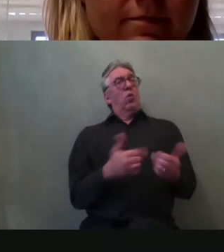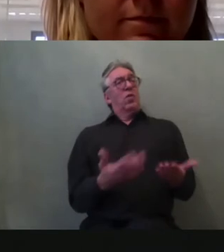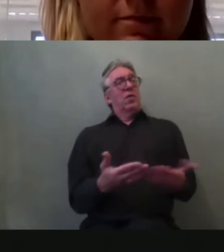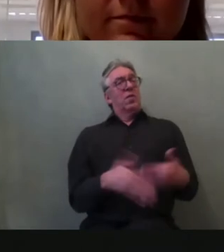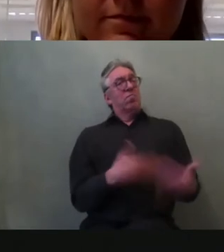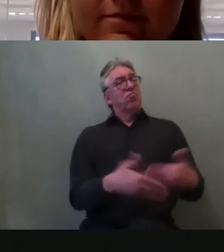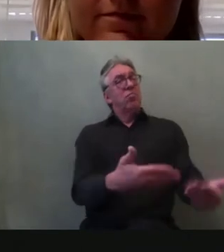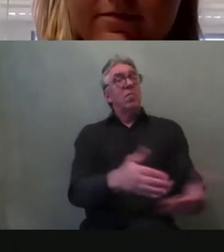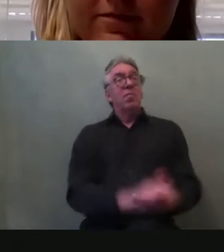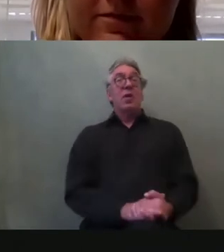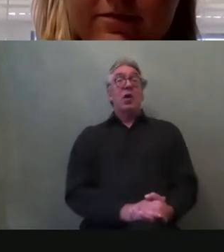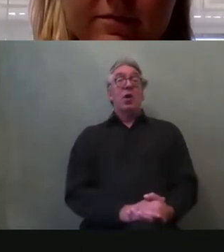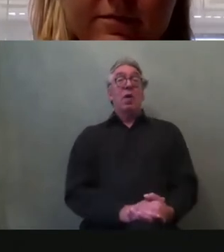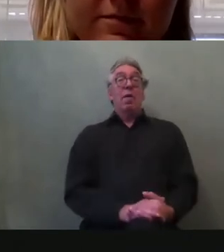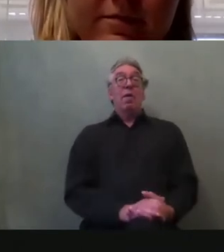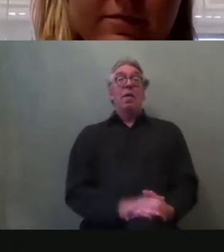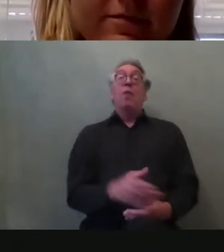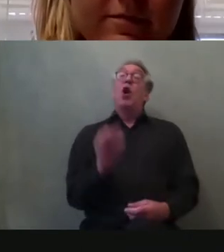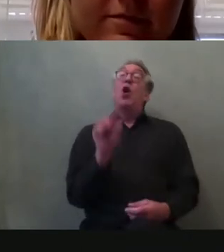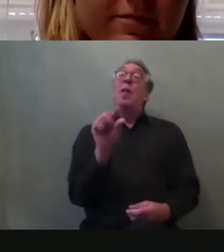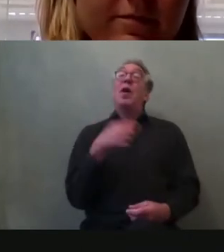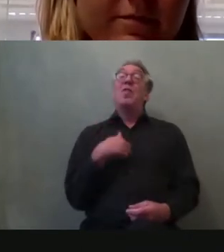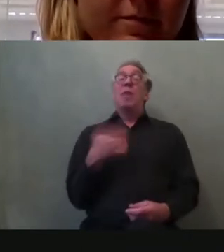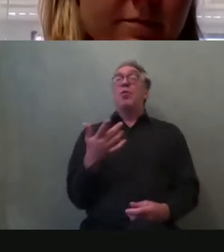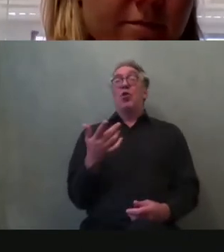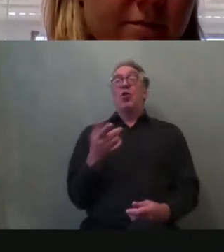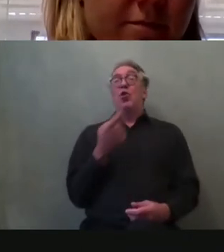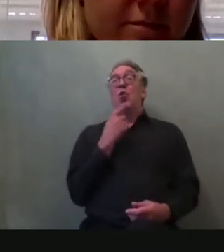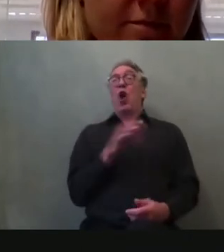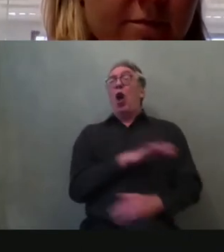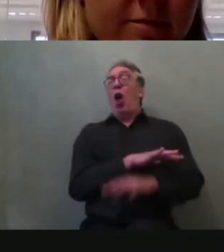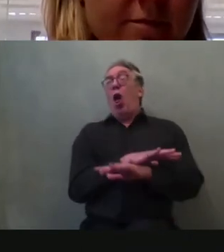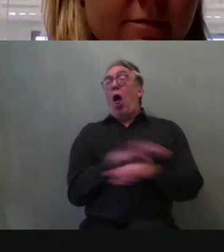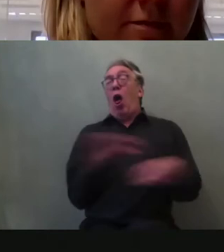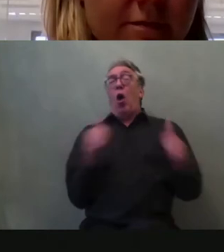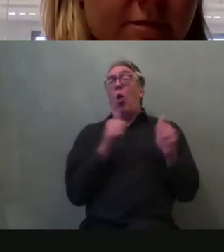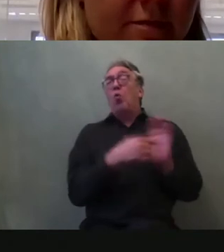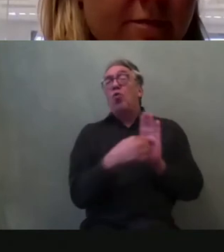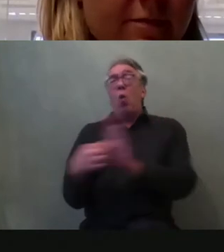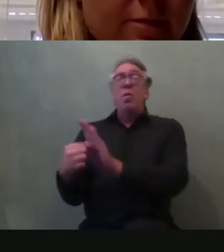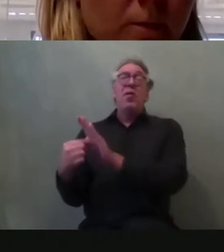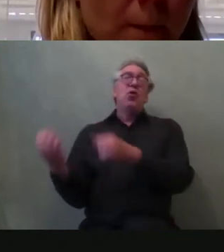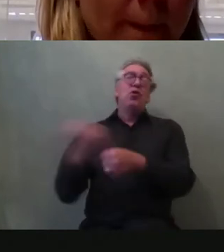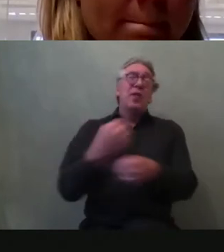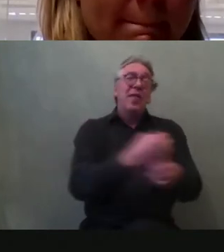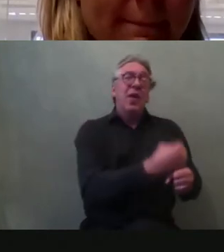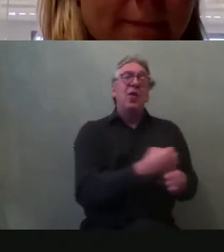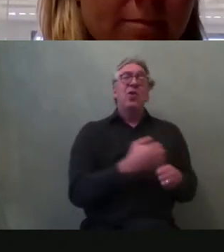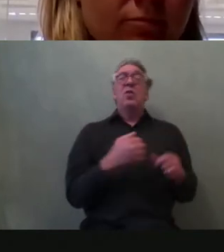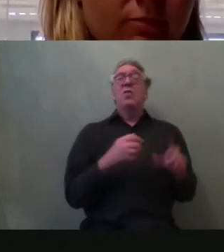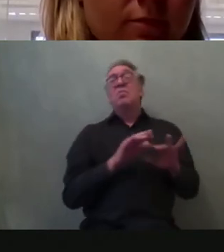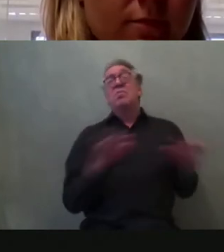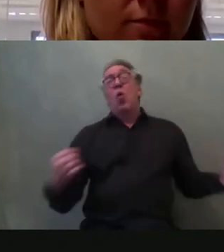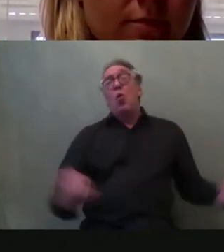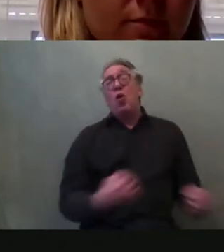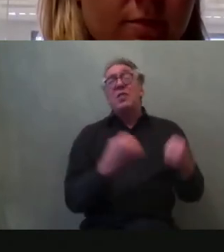Hierbij een kleine disclaimer dat we slechts een kleine greep uit alle goede initiatieven, stichtingen, organisaties die zich hiervoor inzetten, kunnen